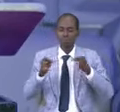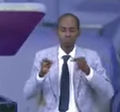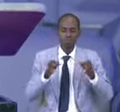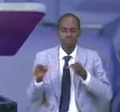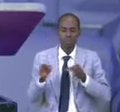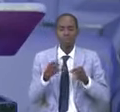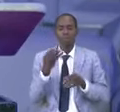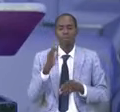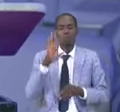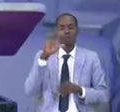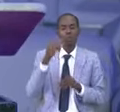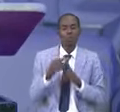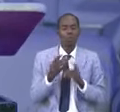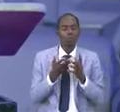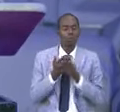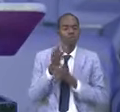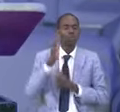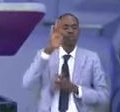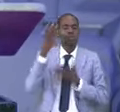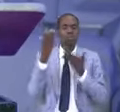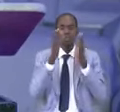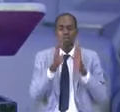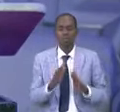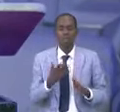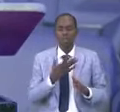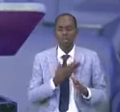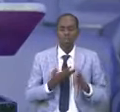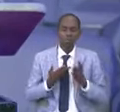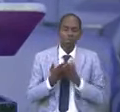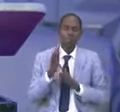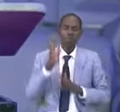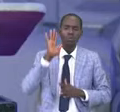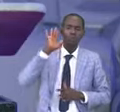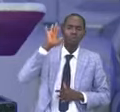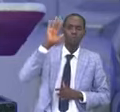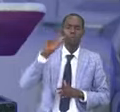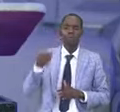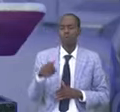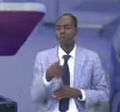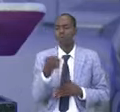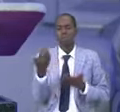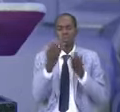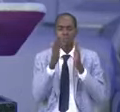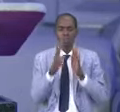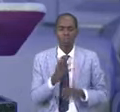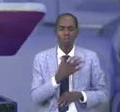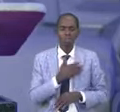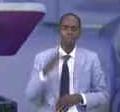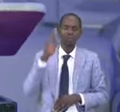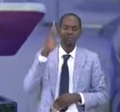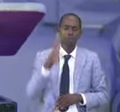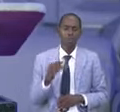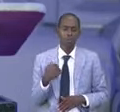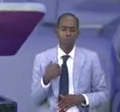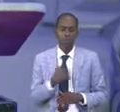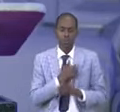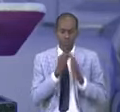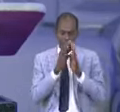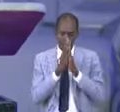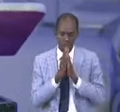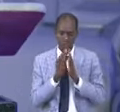serviteur et par les autres serviteurs ministres nous prions comme nous venons